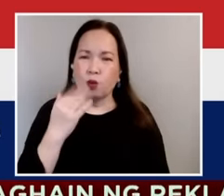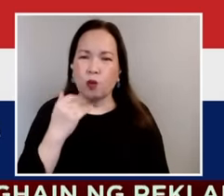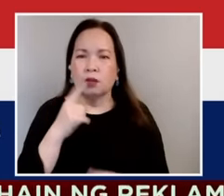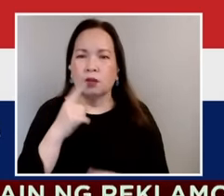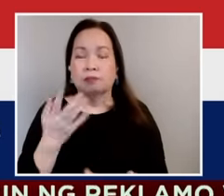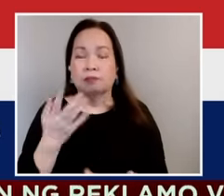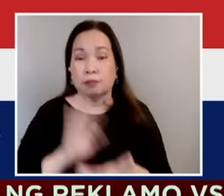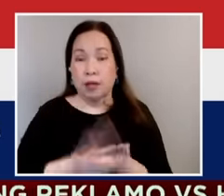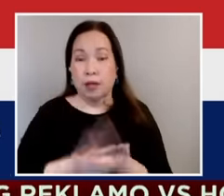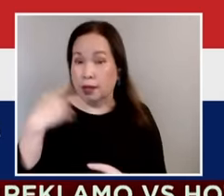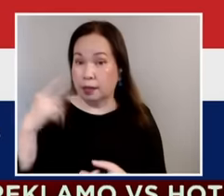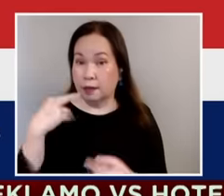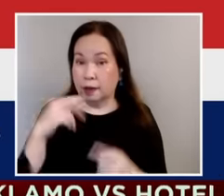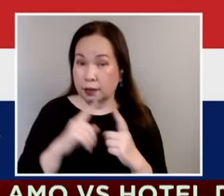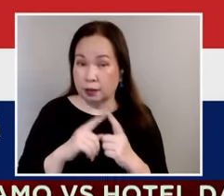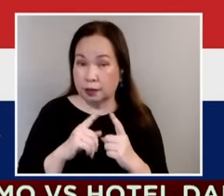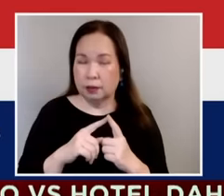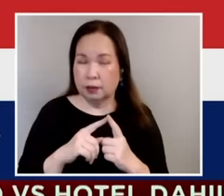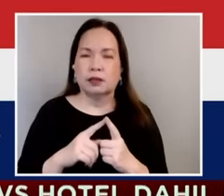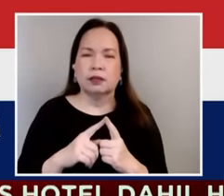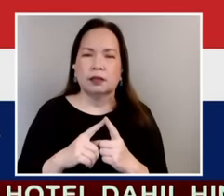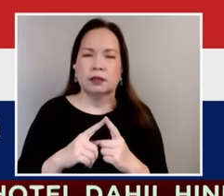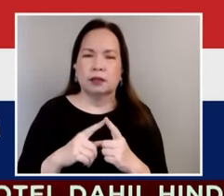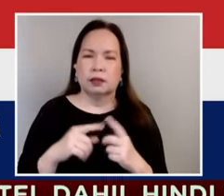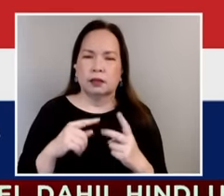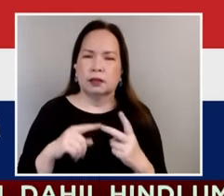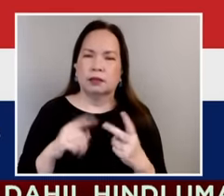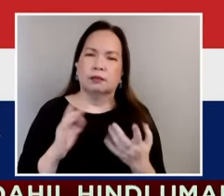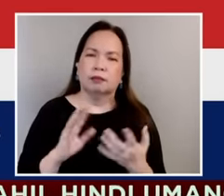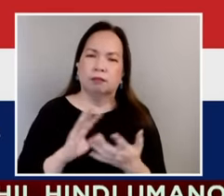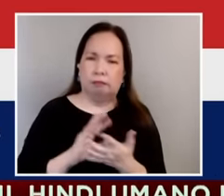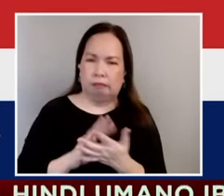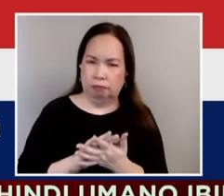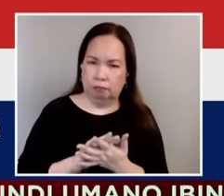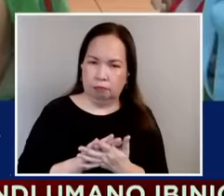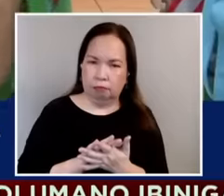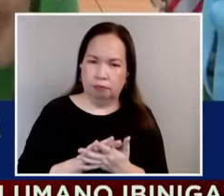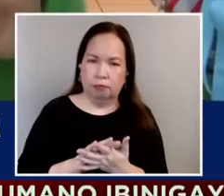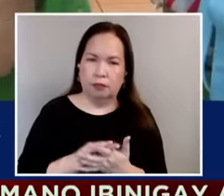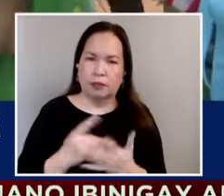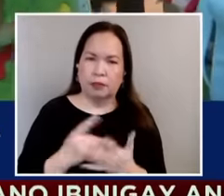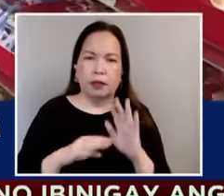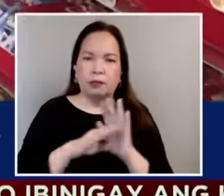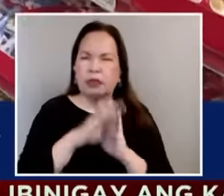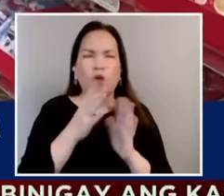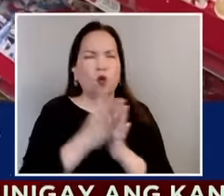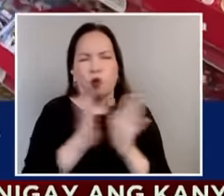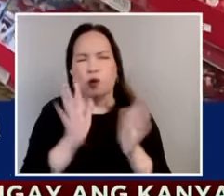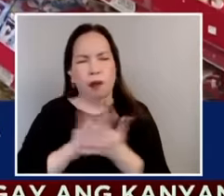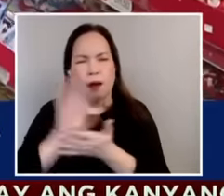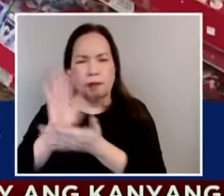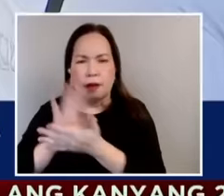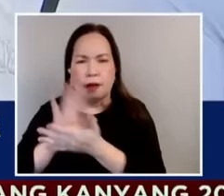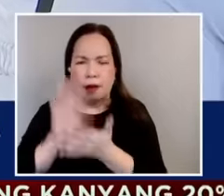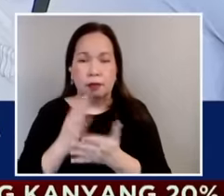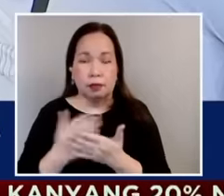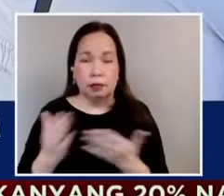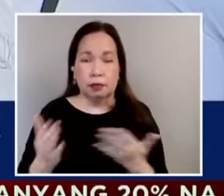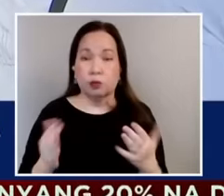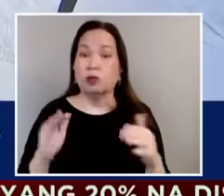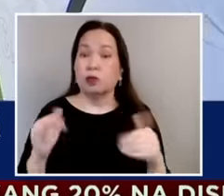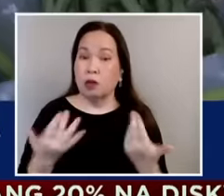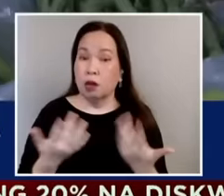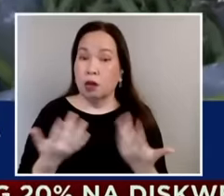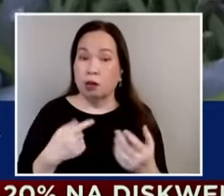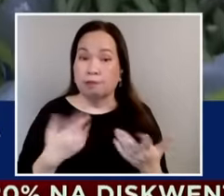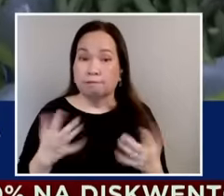rise inflation, pagtaas ng presyo ng bigas, inflation in general. Kaya para masabayan ang pagtaas